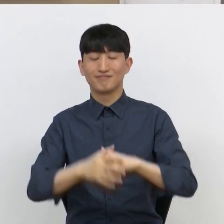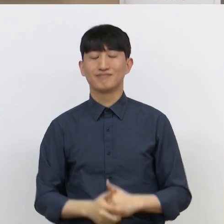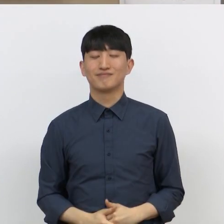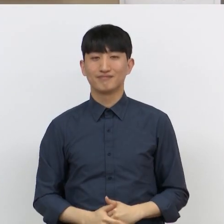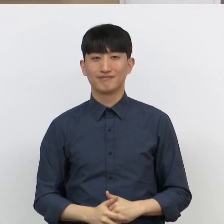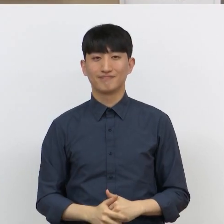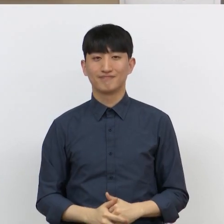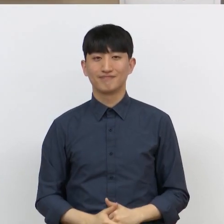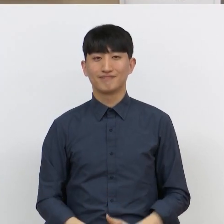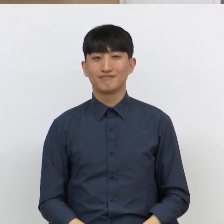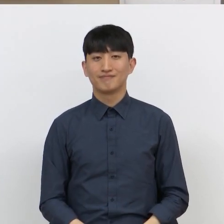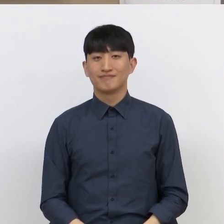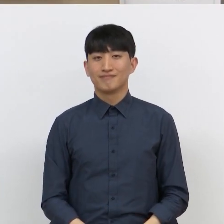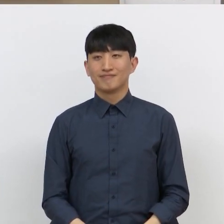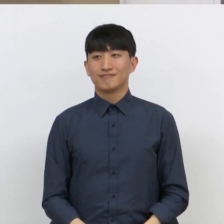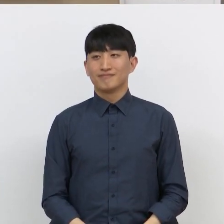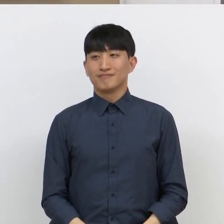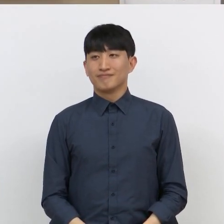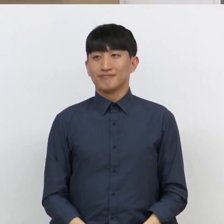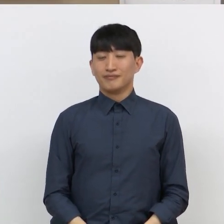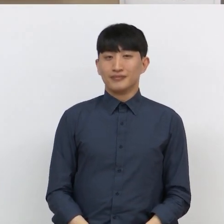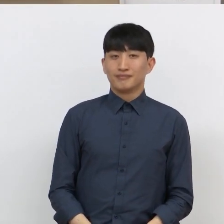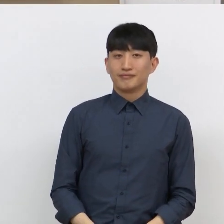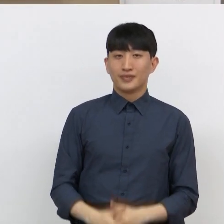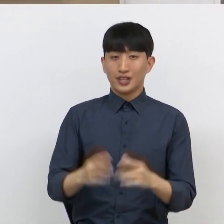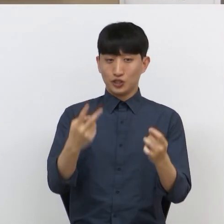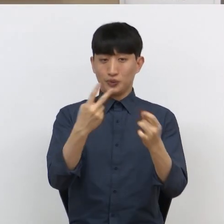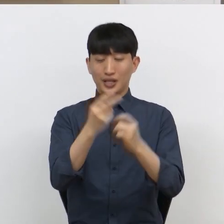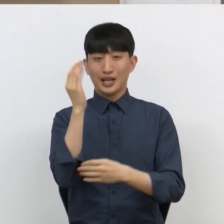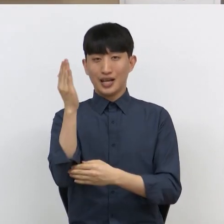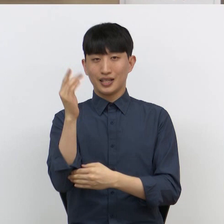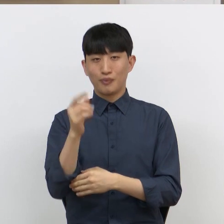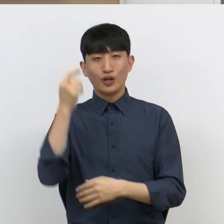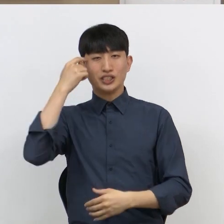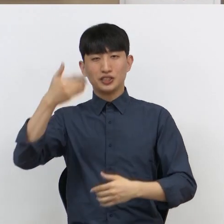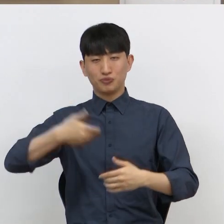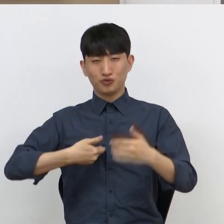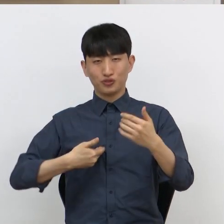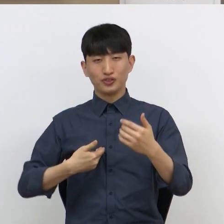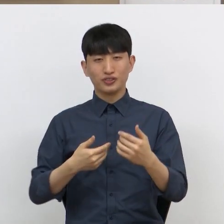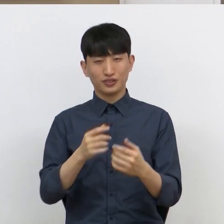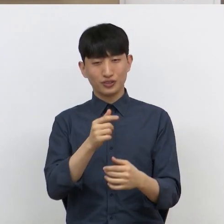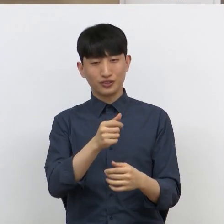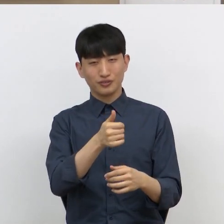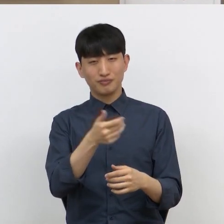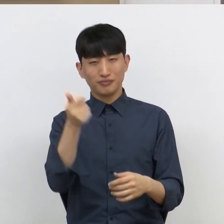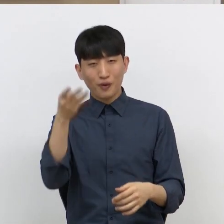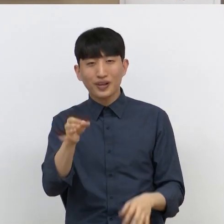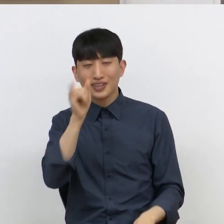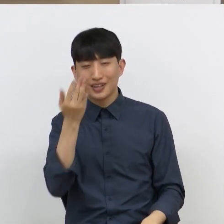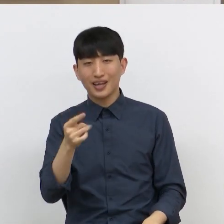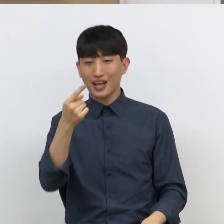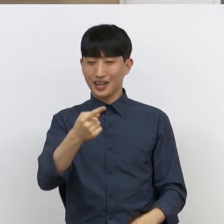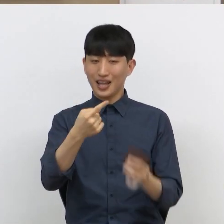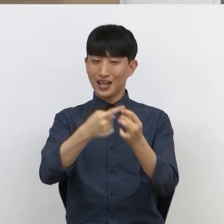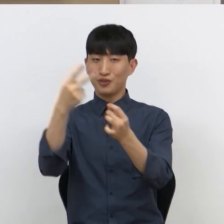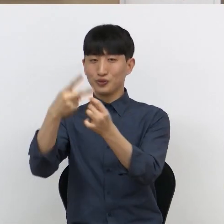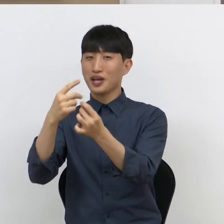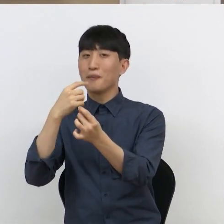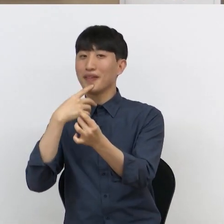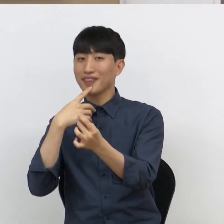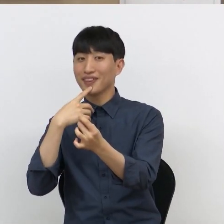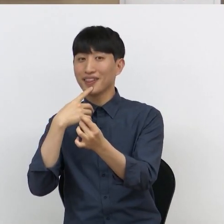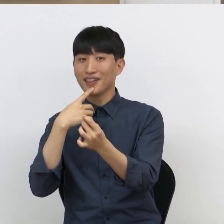선생님 감사합니다. 그러면 두 번째 강의도 질문 여러 개 많이 올라왔는데 그 중에 두 개만 좀 앞에 화면 혹시